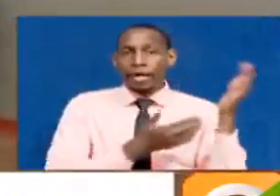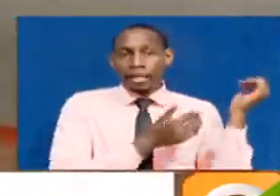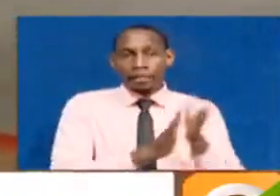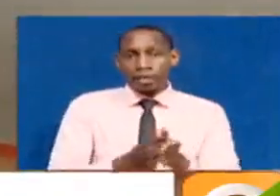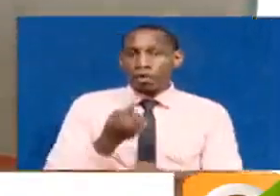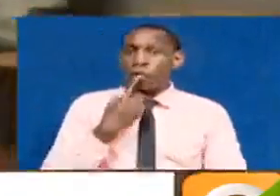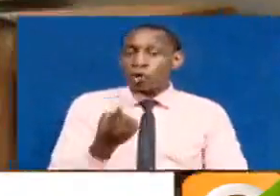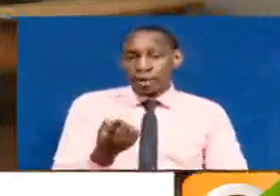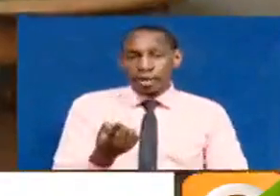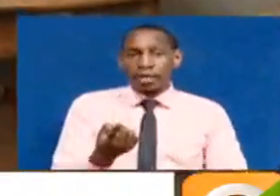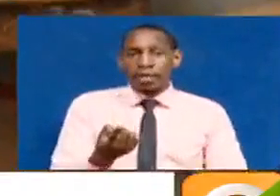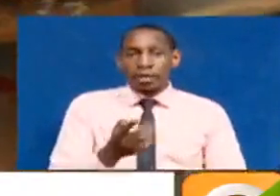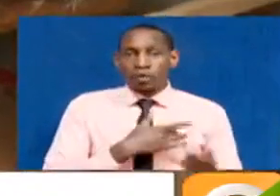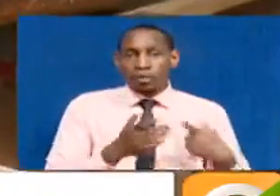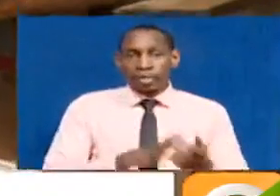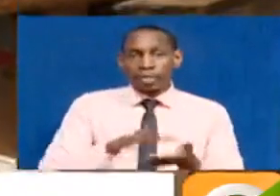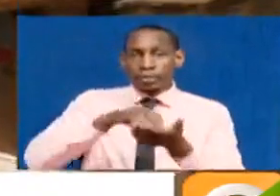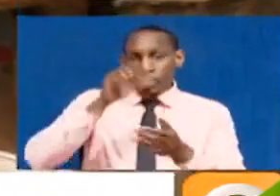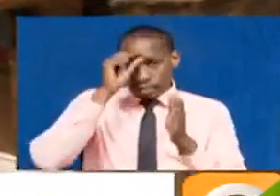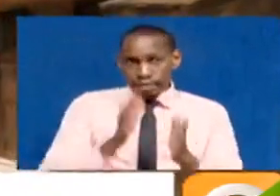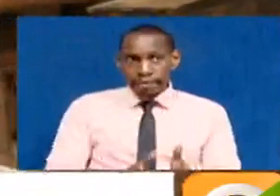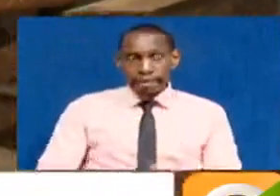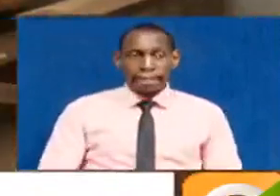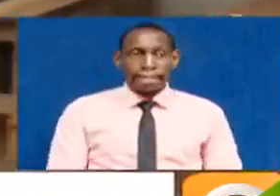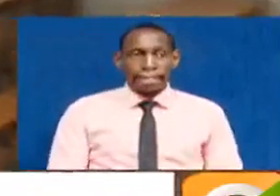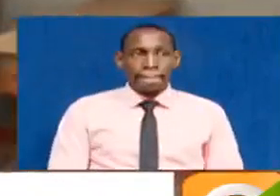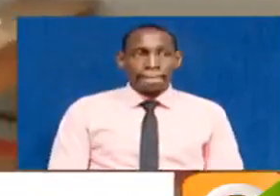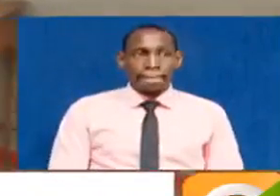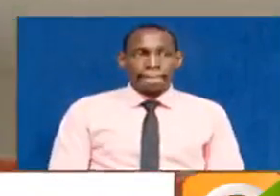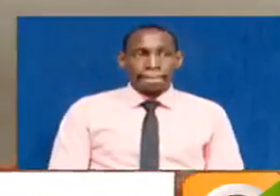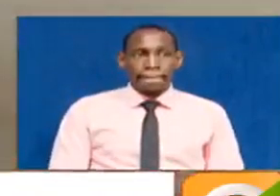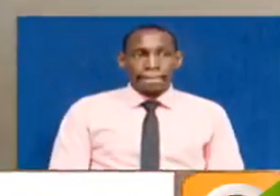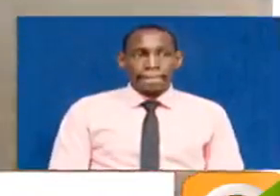kutoa mwelekeo kuhusu mgombea wa ugavana hivi karibuni.